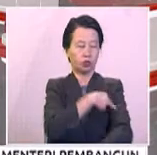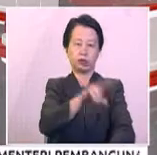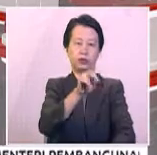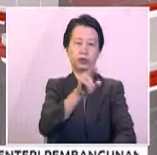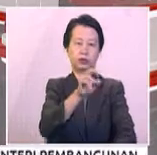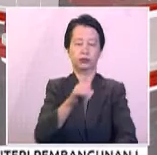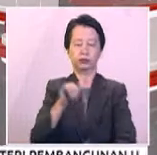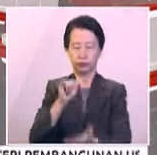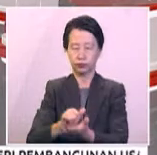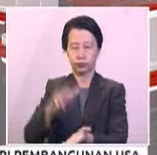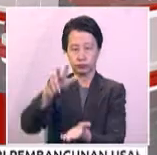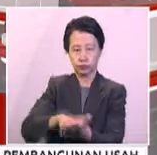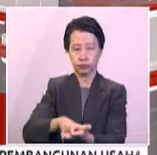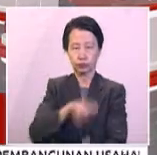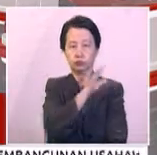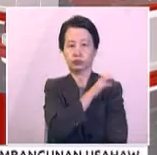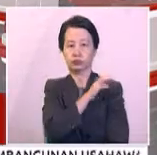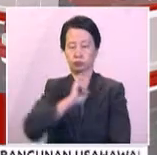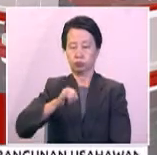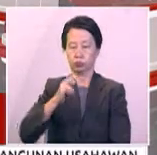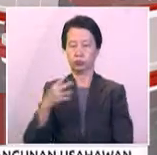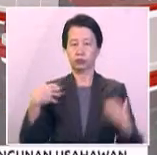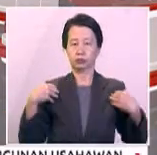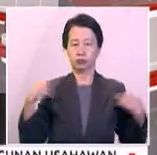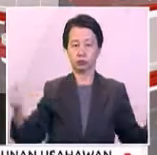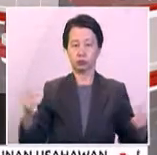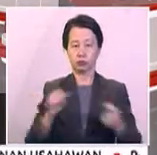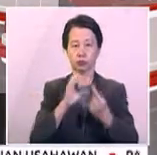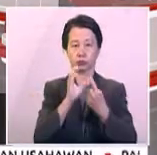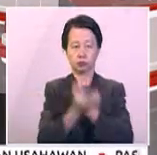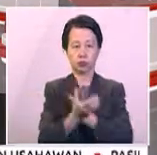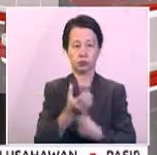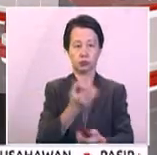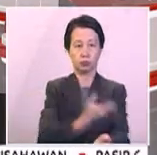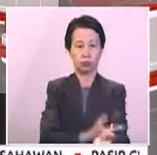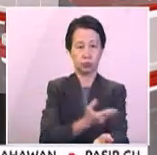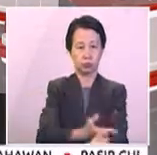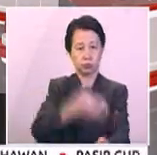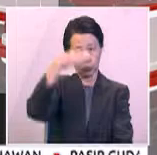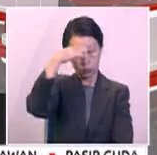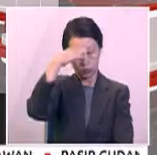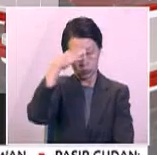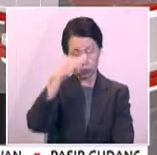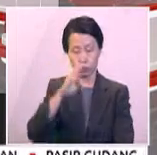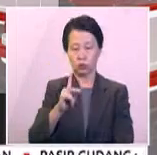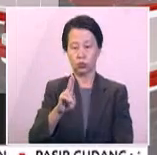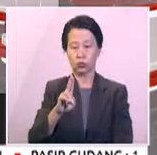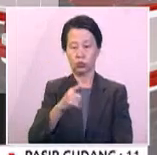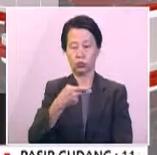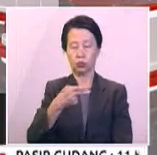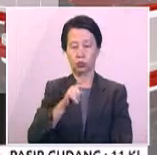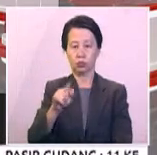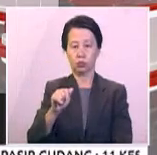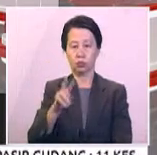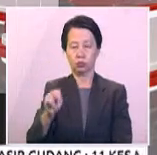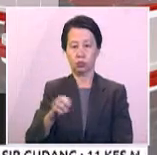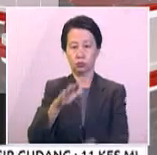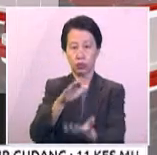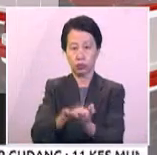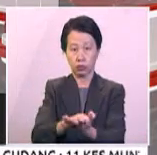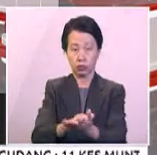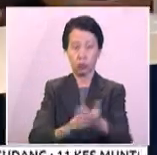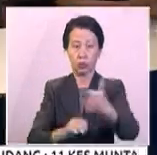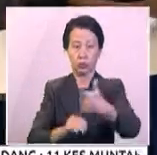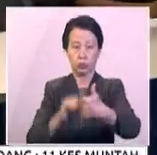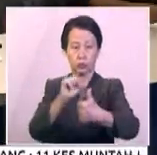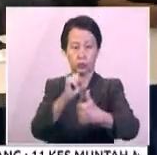itu disahkan sendiri Pengerusi Jawatankuasa Kesihatan, Kebudayaan dan Warisan Johor, Muhammad Huzan Abu Bakar. Sekolah-sekolah terlibat